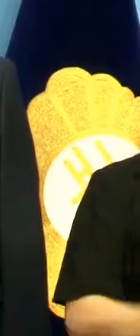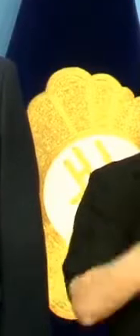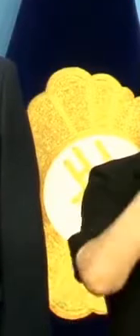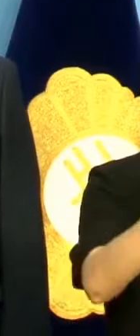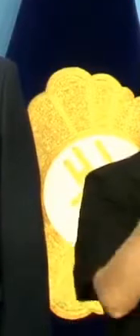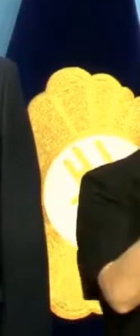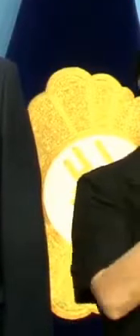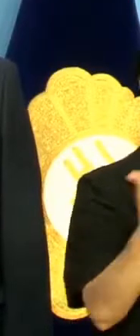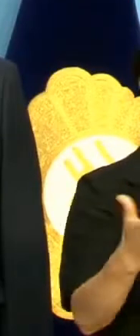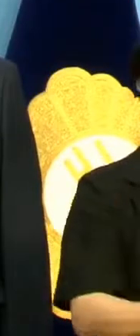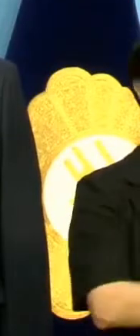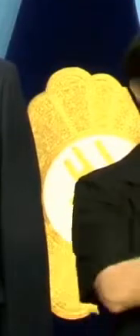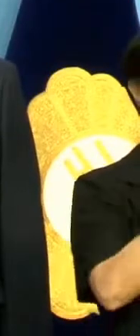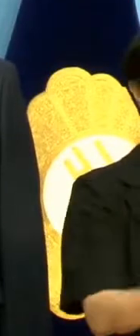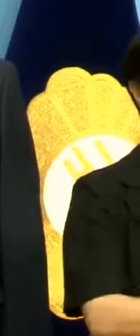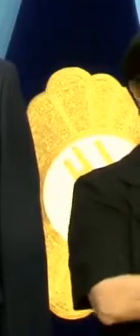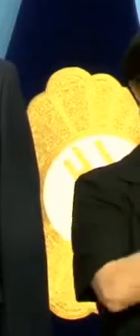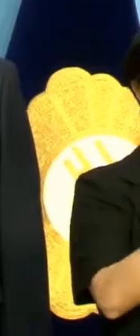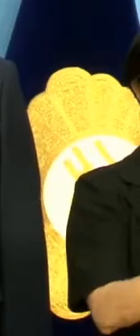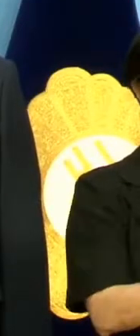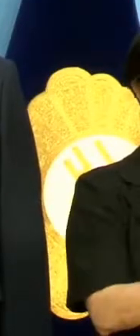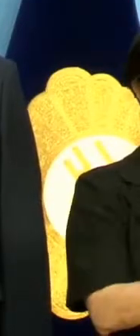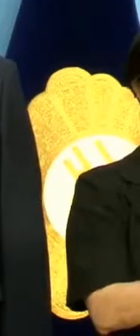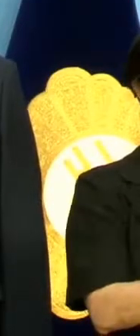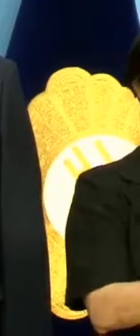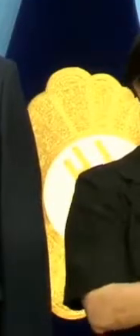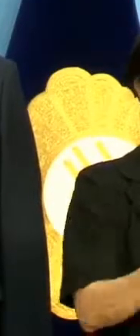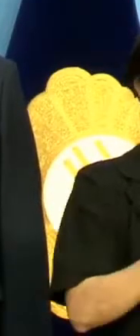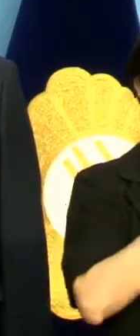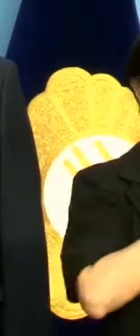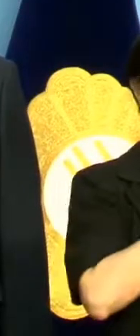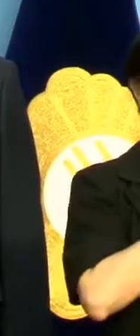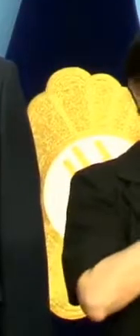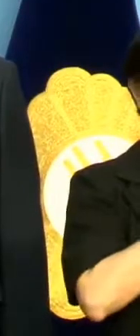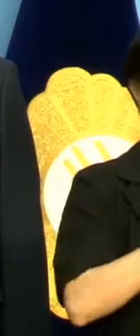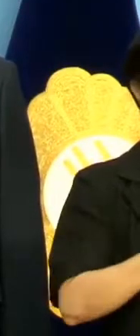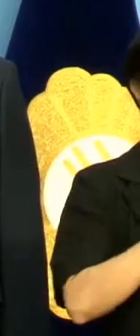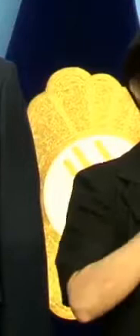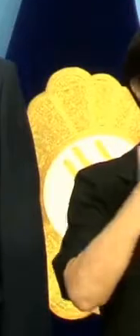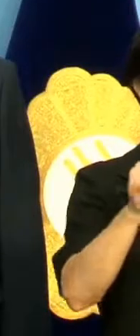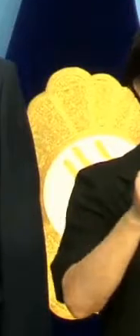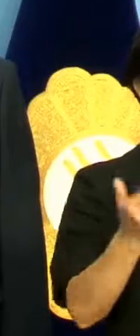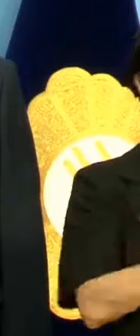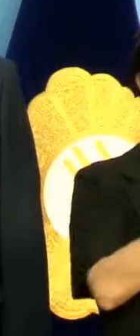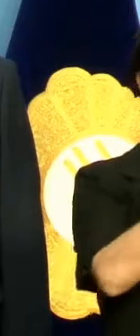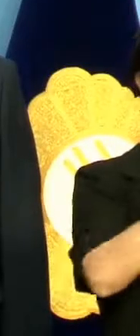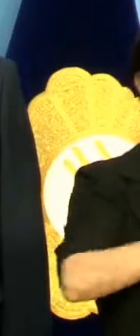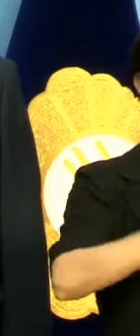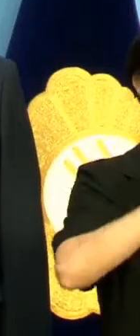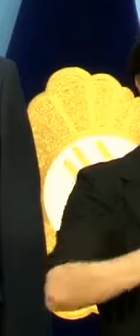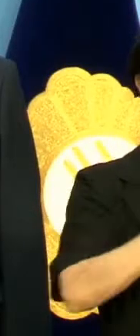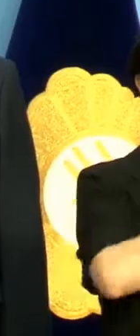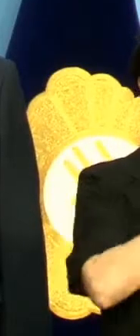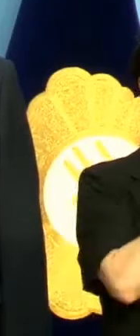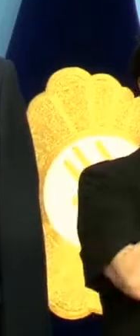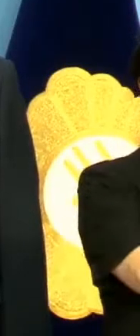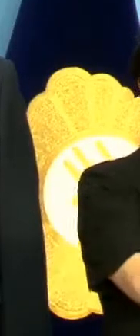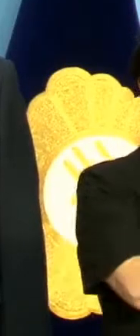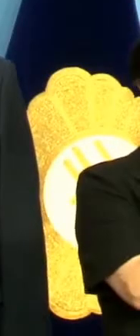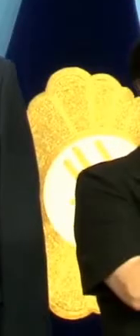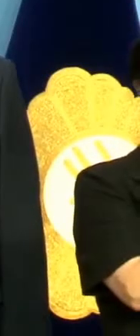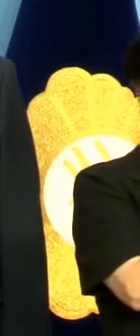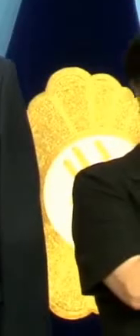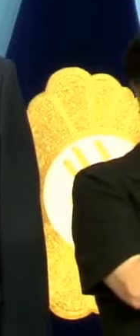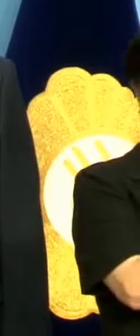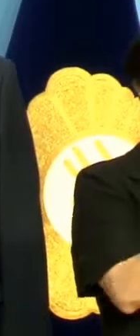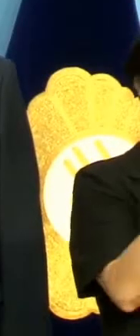2018년 3월 문 대통령은 이상직 의원 을 중소기업진흥공단 이사장 으로 임명 했고